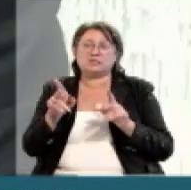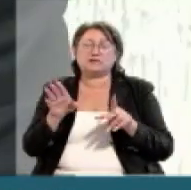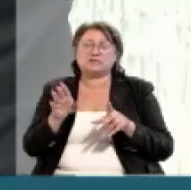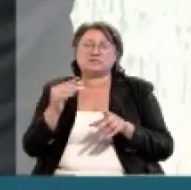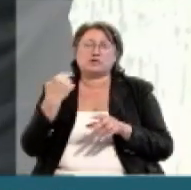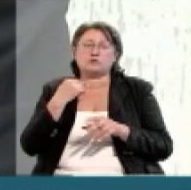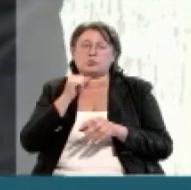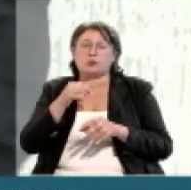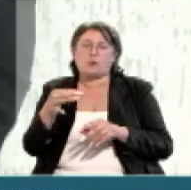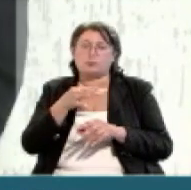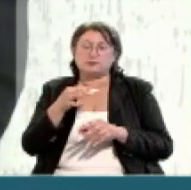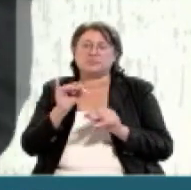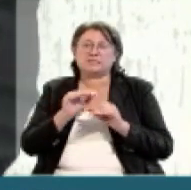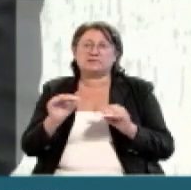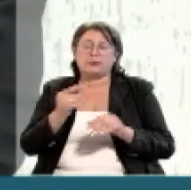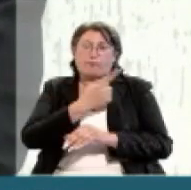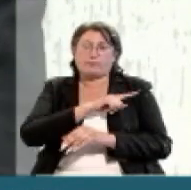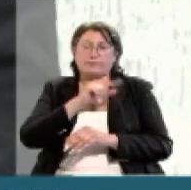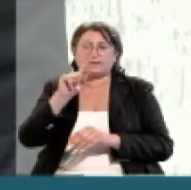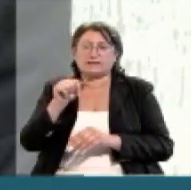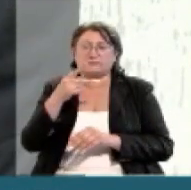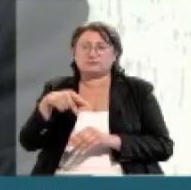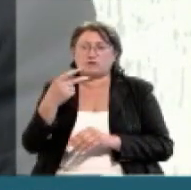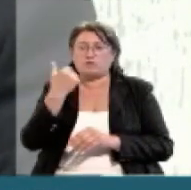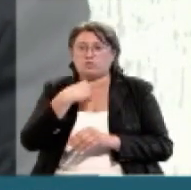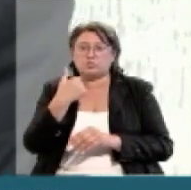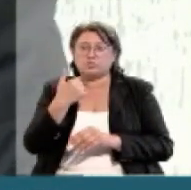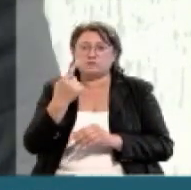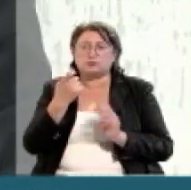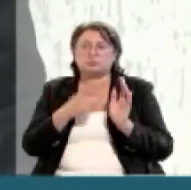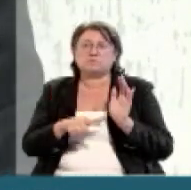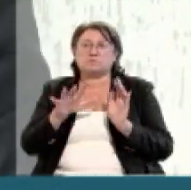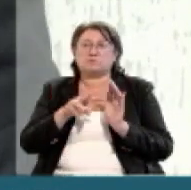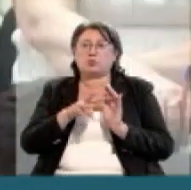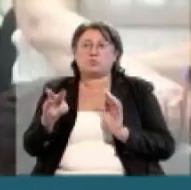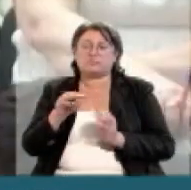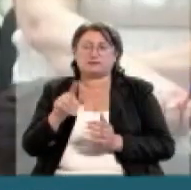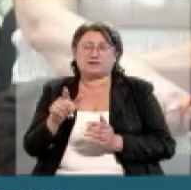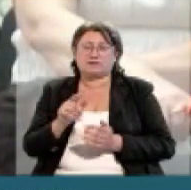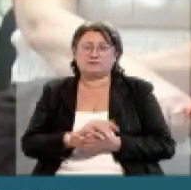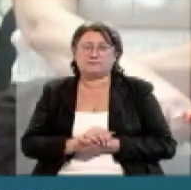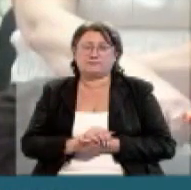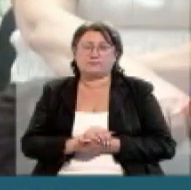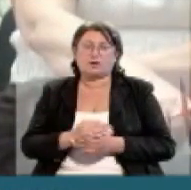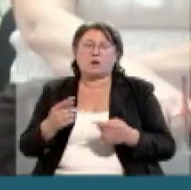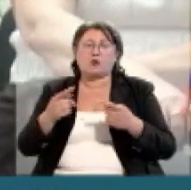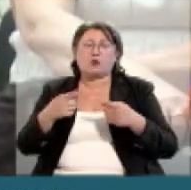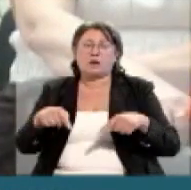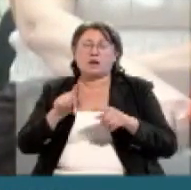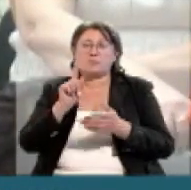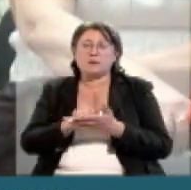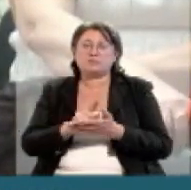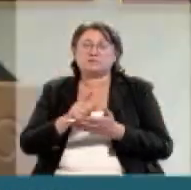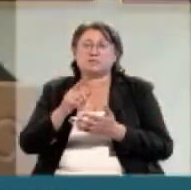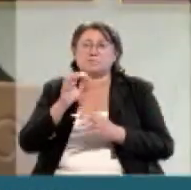балалар ауруханасының 2022 жылғы берешегі 175 миллион теңге. Мекеме дәрі-дәрмектер мен препараттар үшін қарыз. Оны